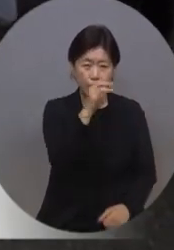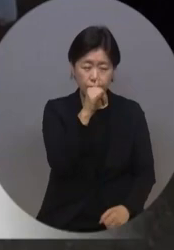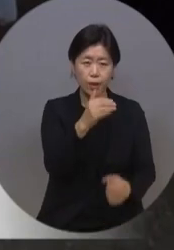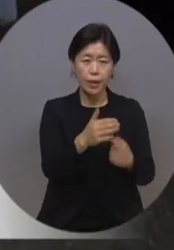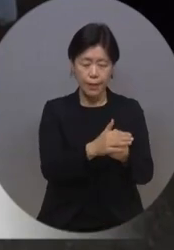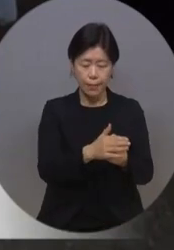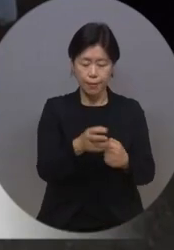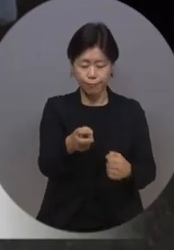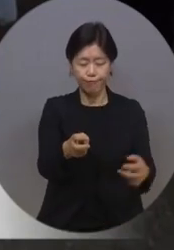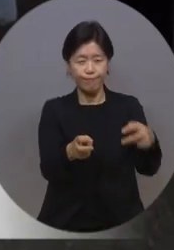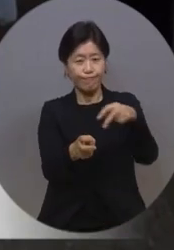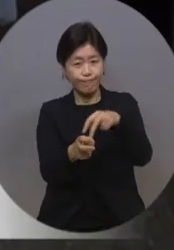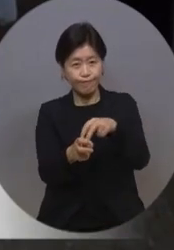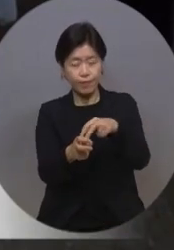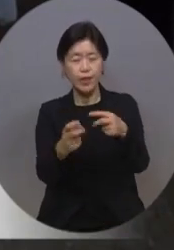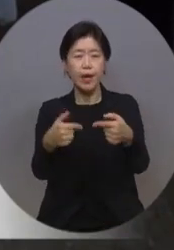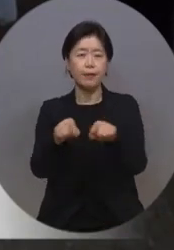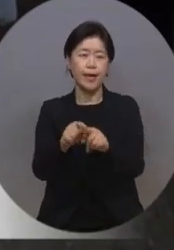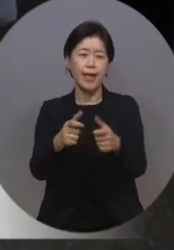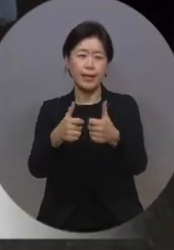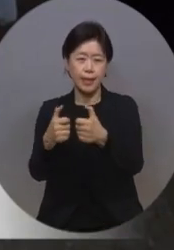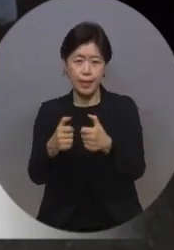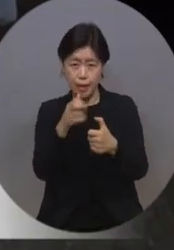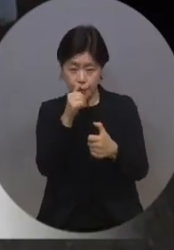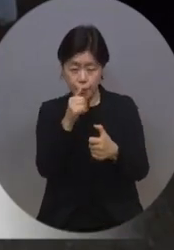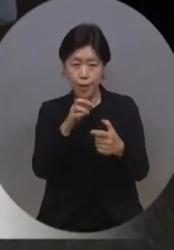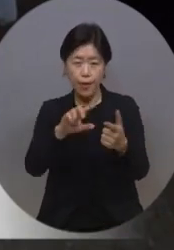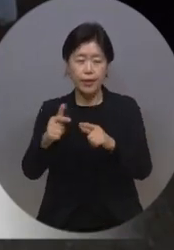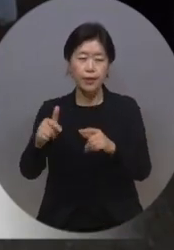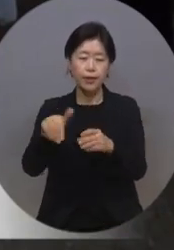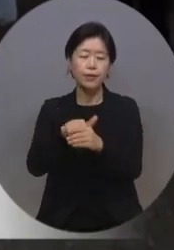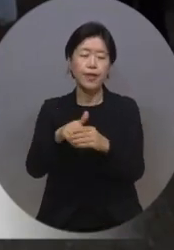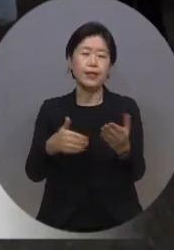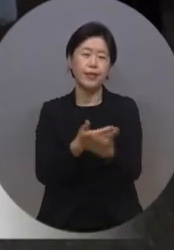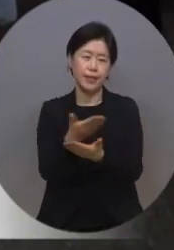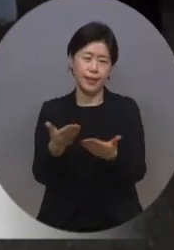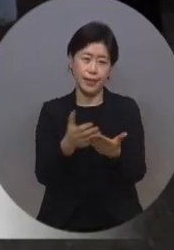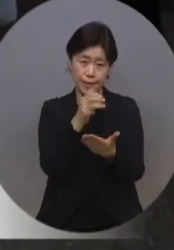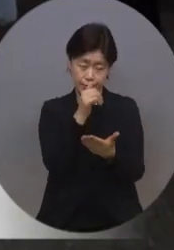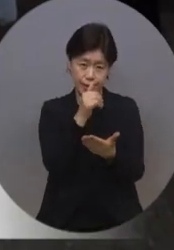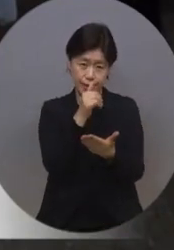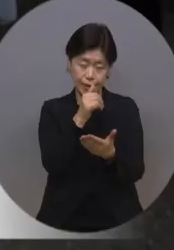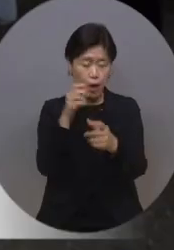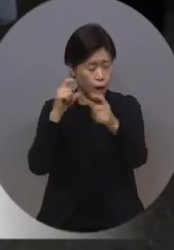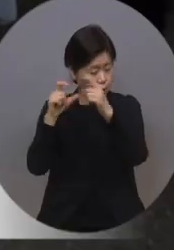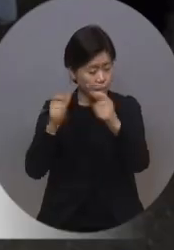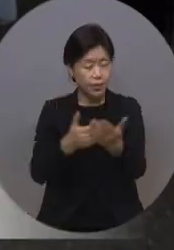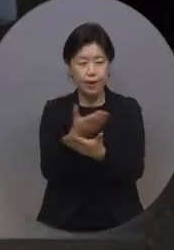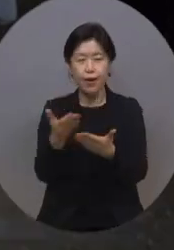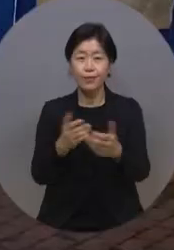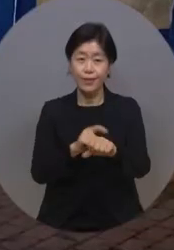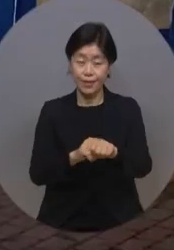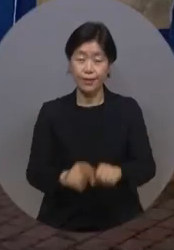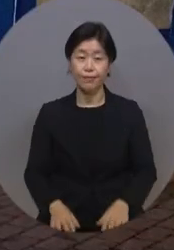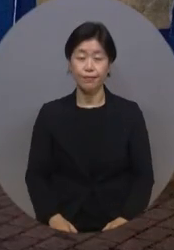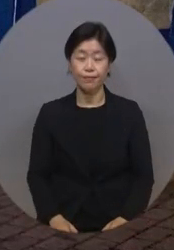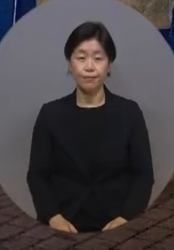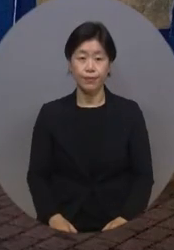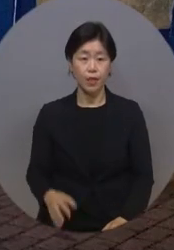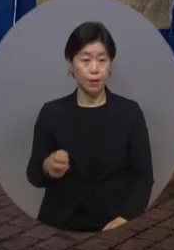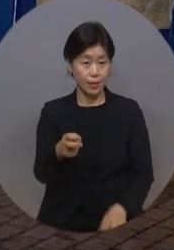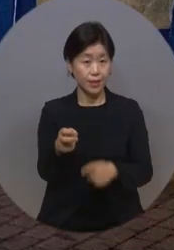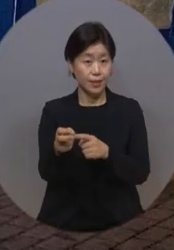통해서 그러한 어떤 문화 시설들을 같이 누리고 이용하면서 함께 필요한 고민을 나누는 시간들을 갖고 있습니다.